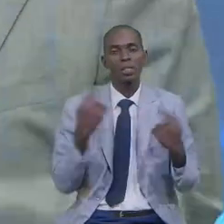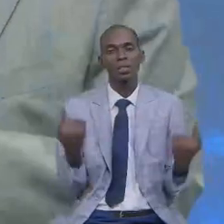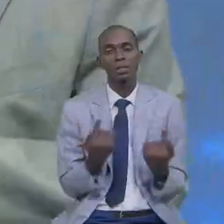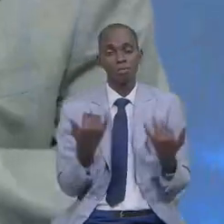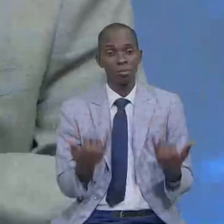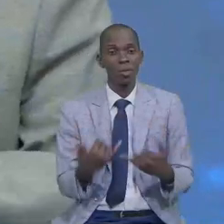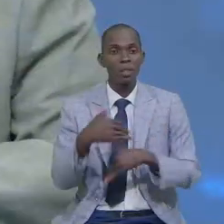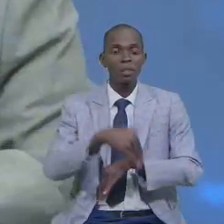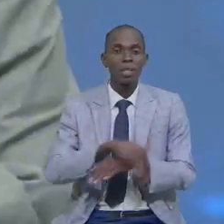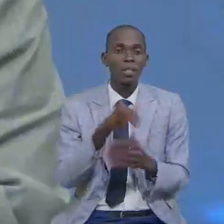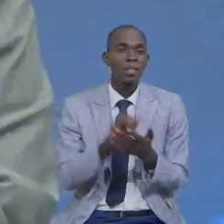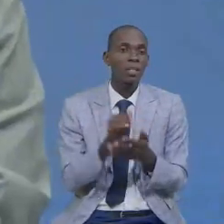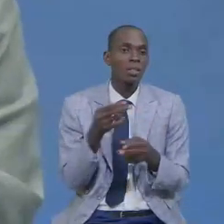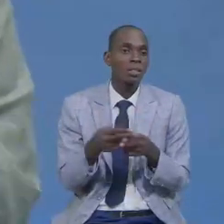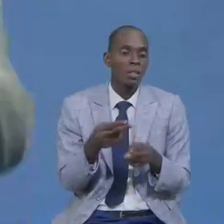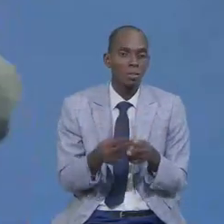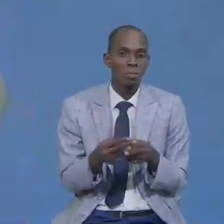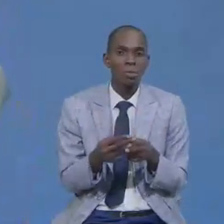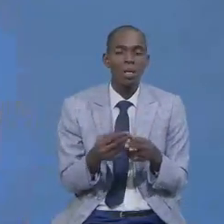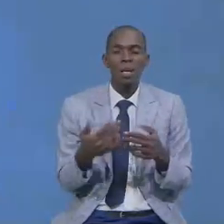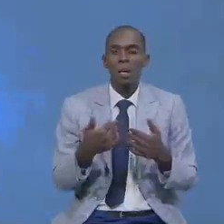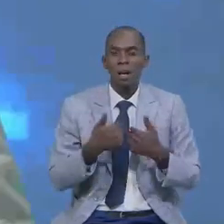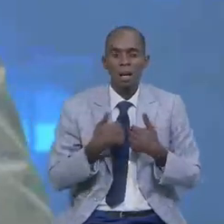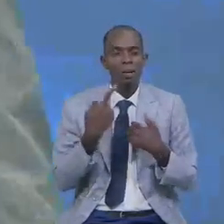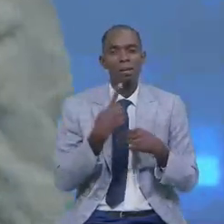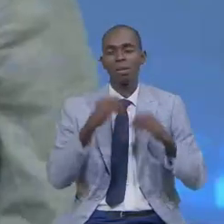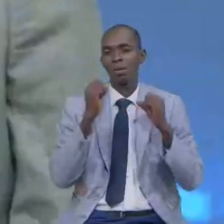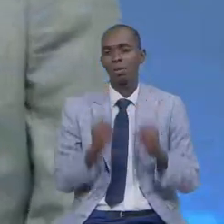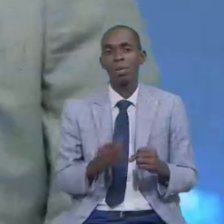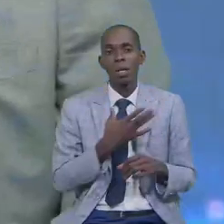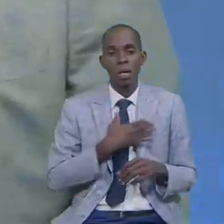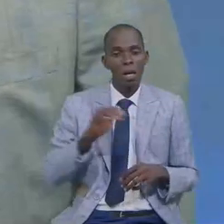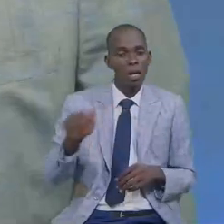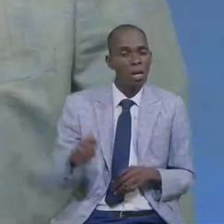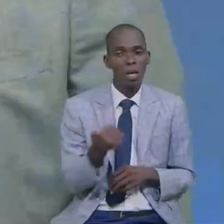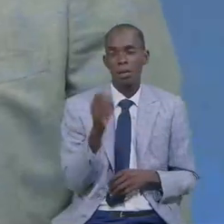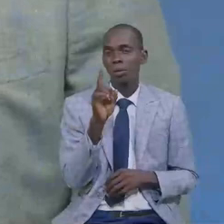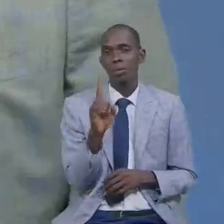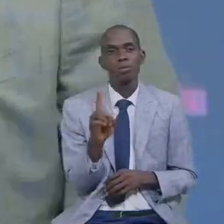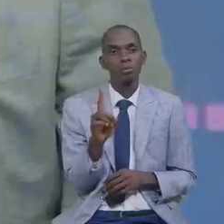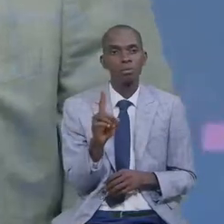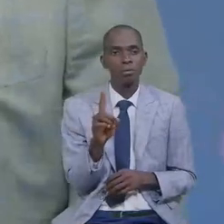soir, ce nom a la puissance et quiconque